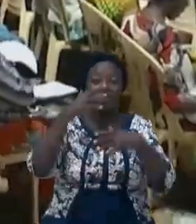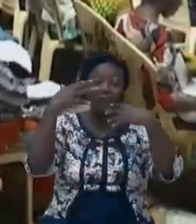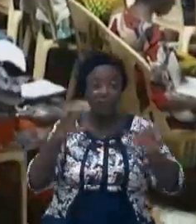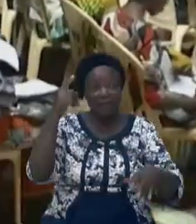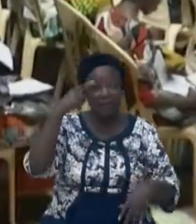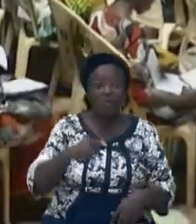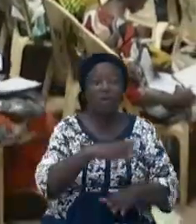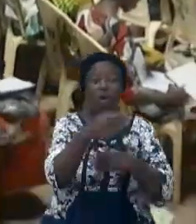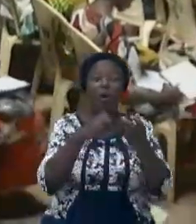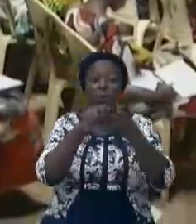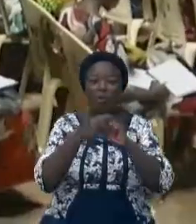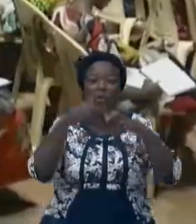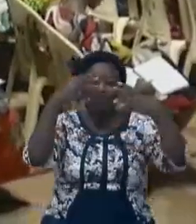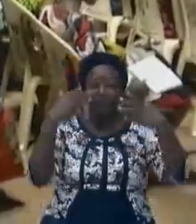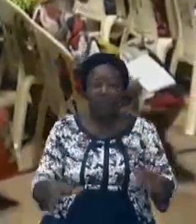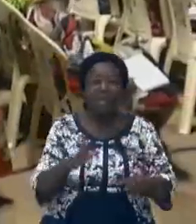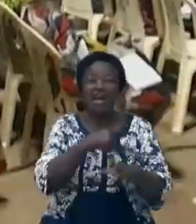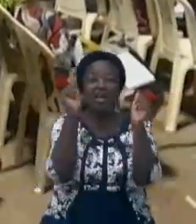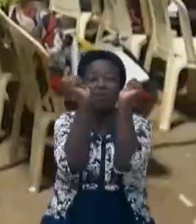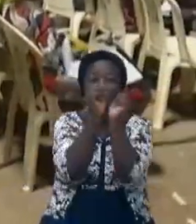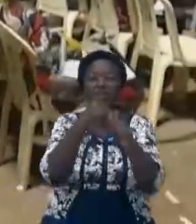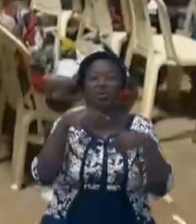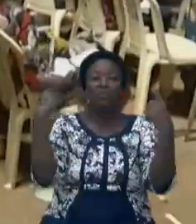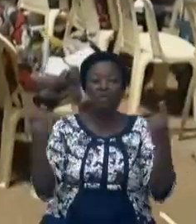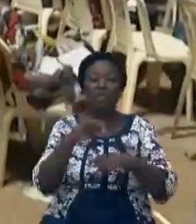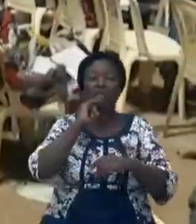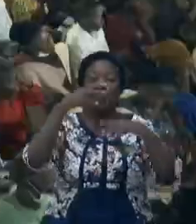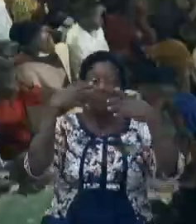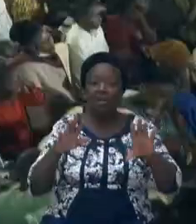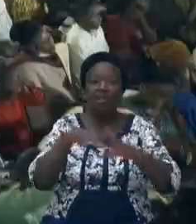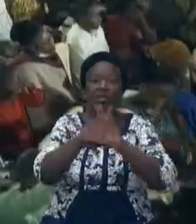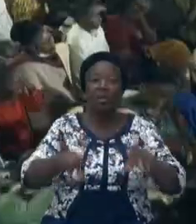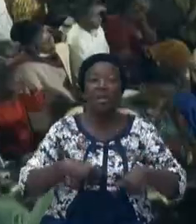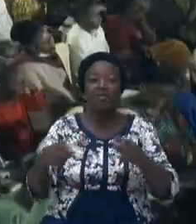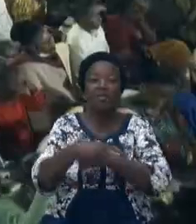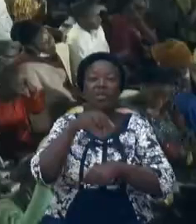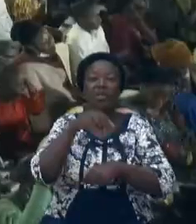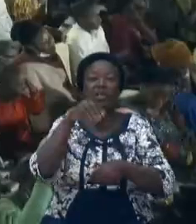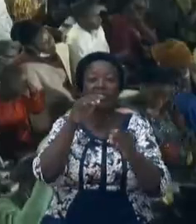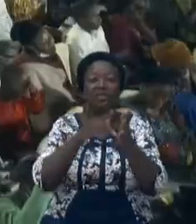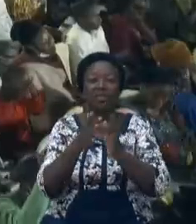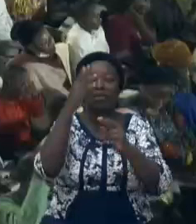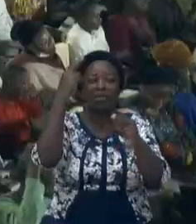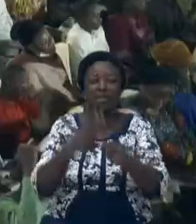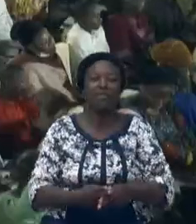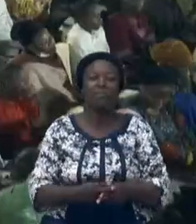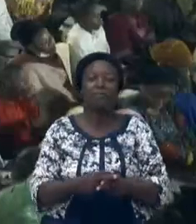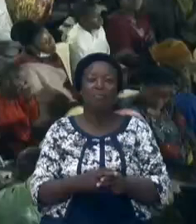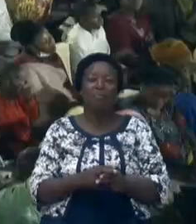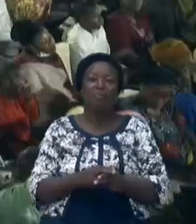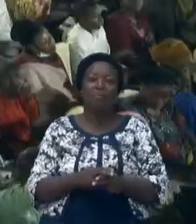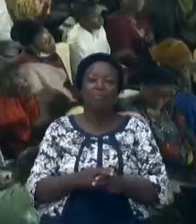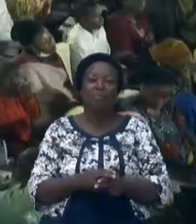la calamité est terminée l'activité est terminée et le lien du péché